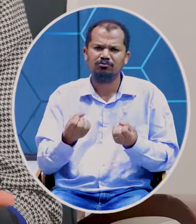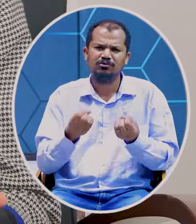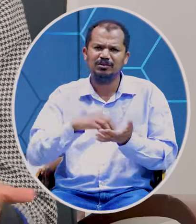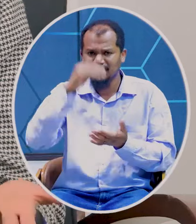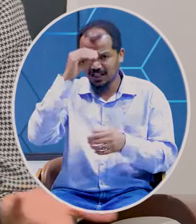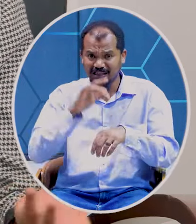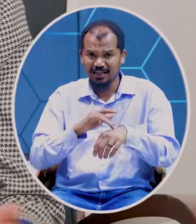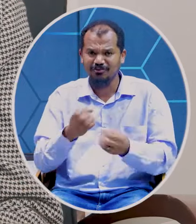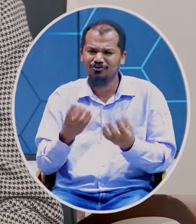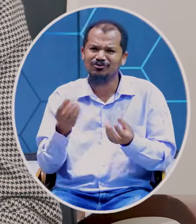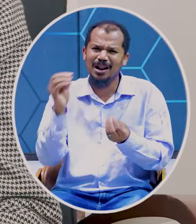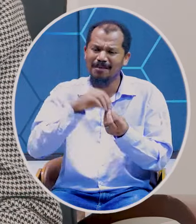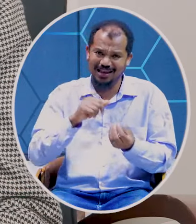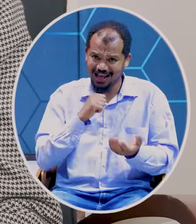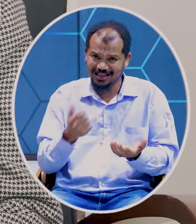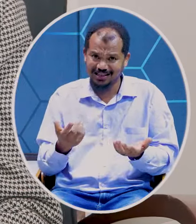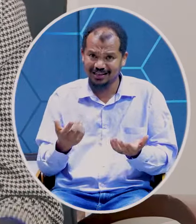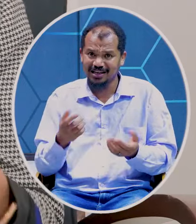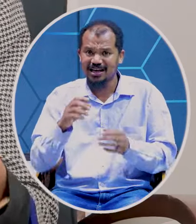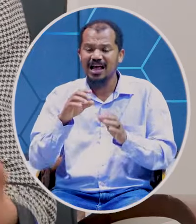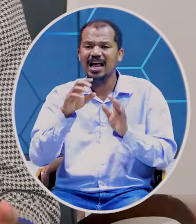ብዙ ስለማይካተት የማንም ጥፋት አይደለም ይሄ እና